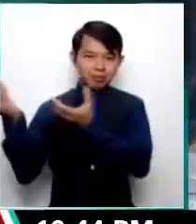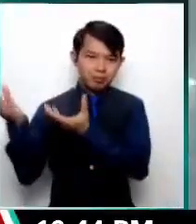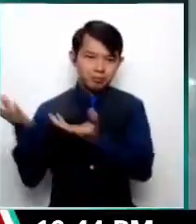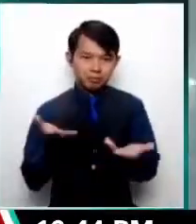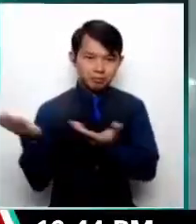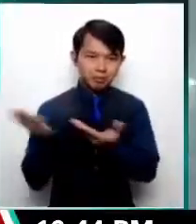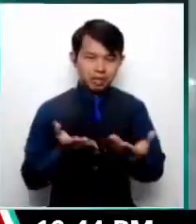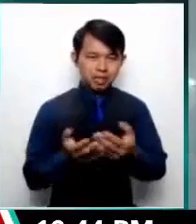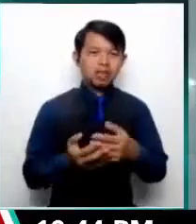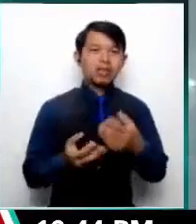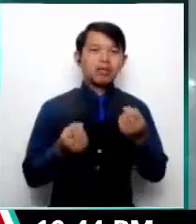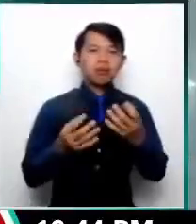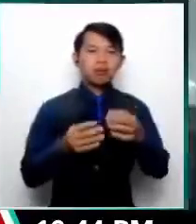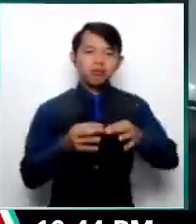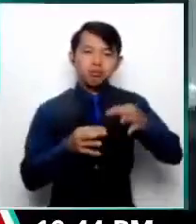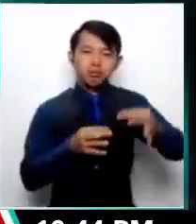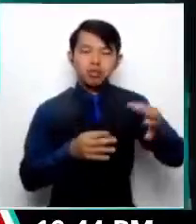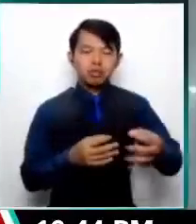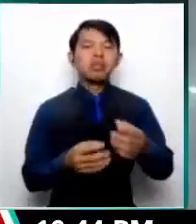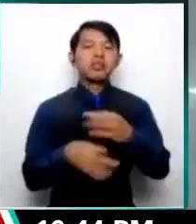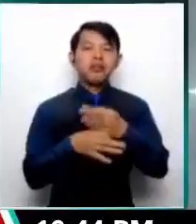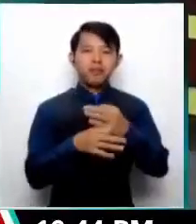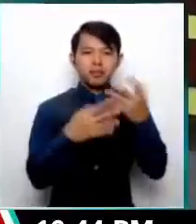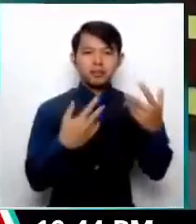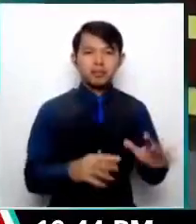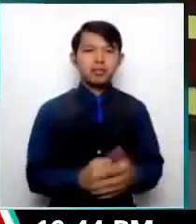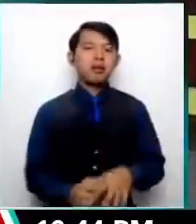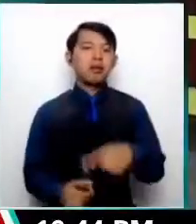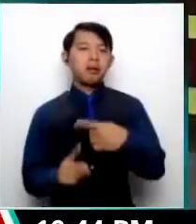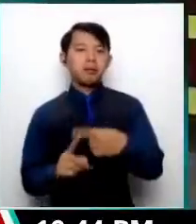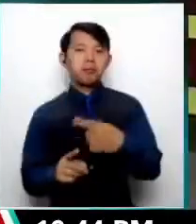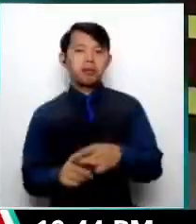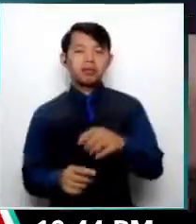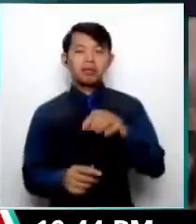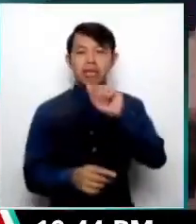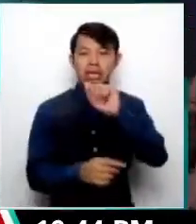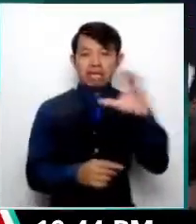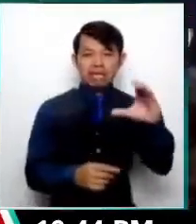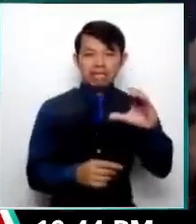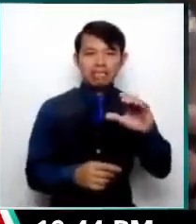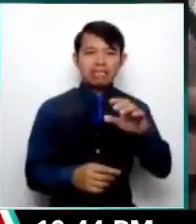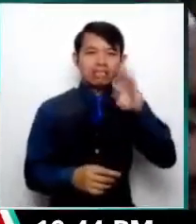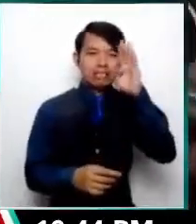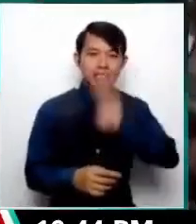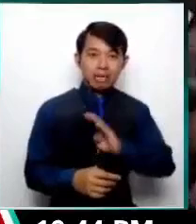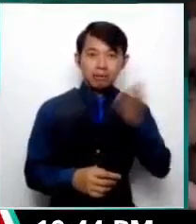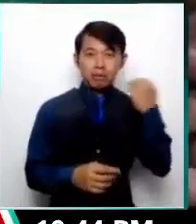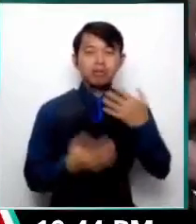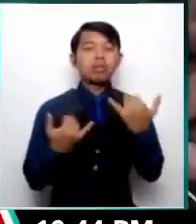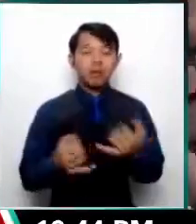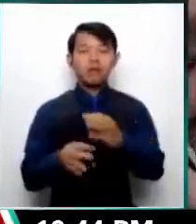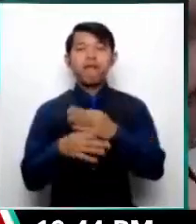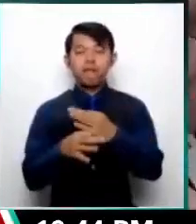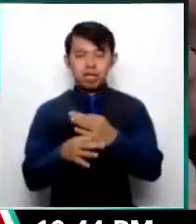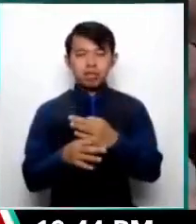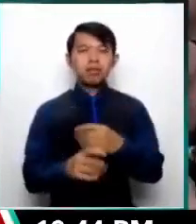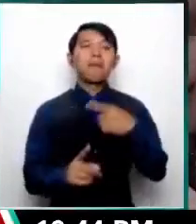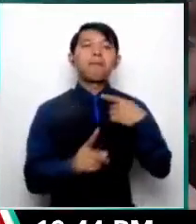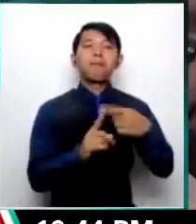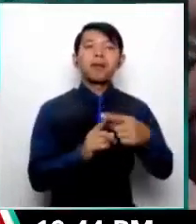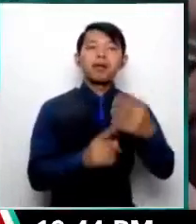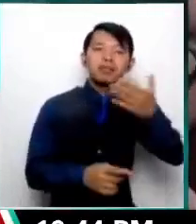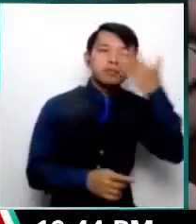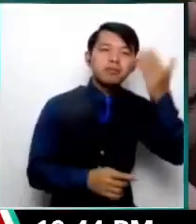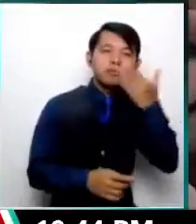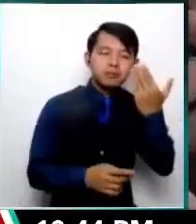bagahe. Ayos na rin ang mga dating pumapalyang aircon na may pabango pa. When we see yung travel experience na isang pasahero, hindi lang naman yan visual,